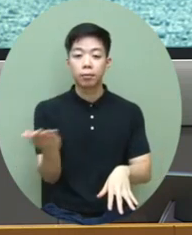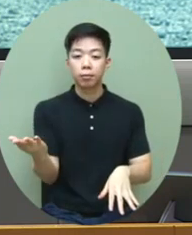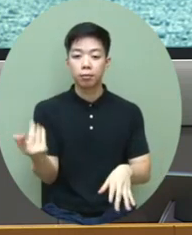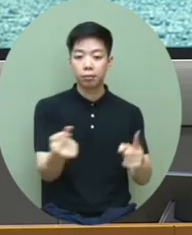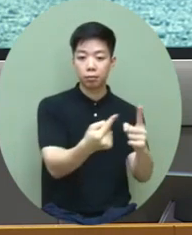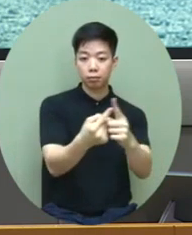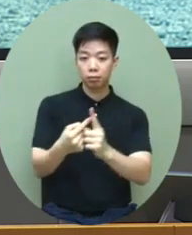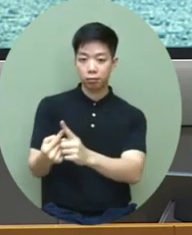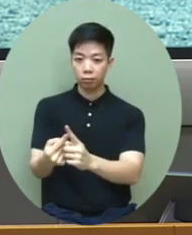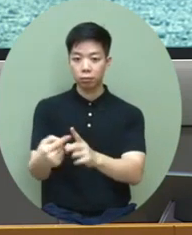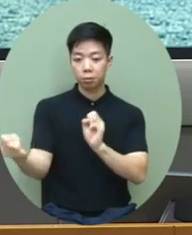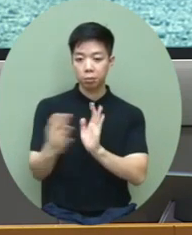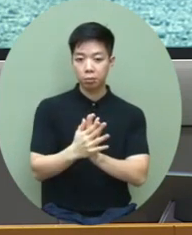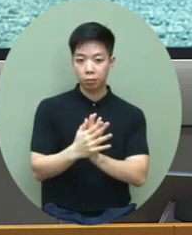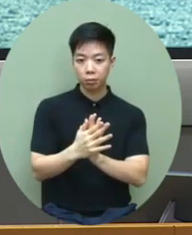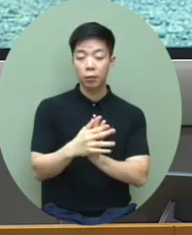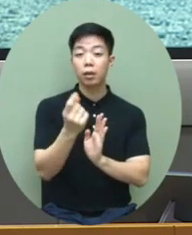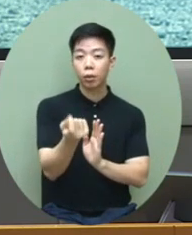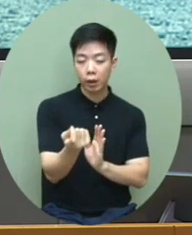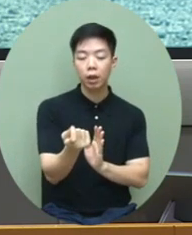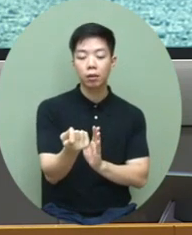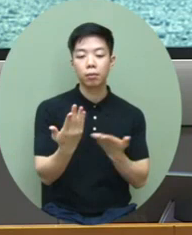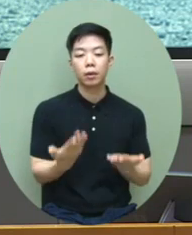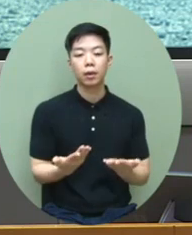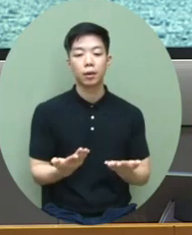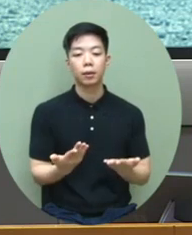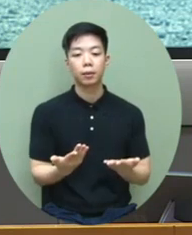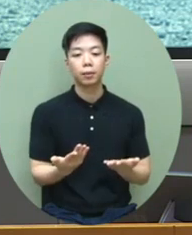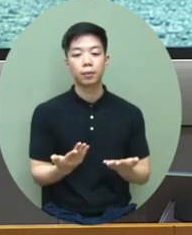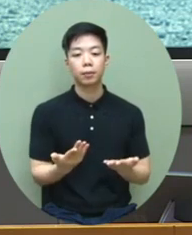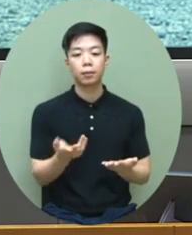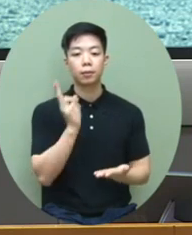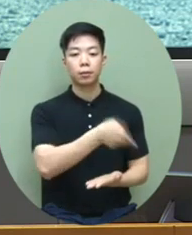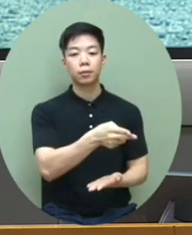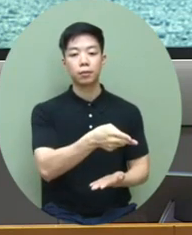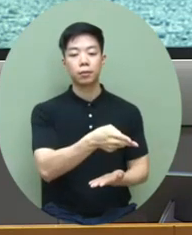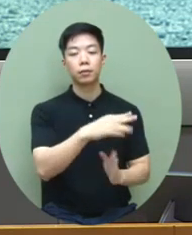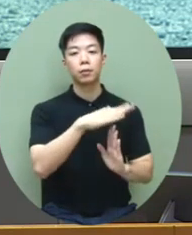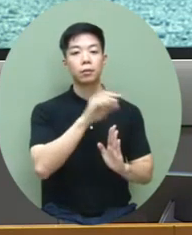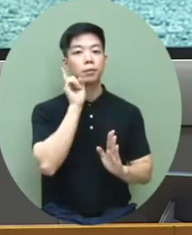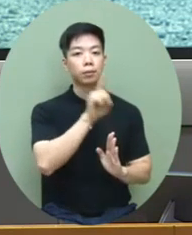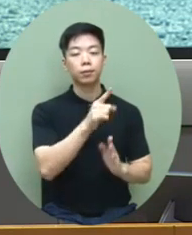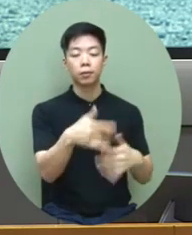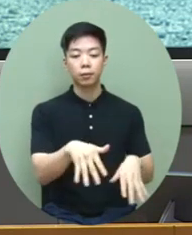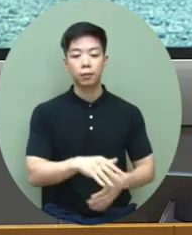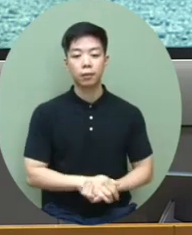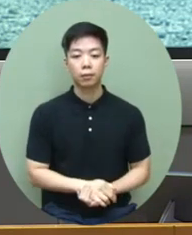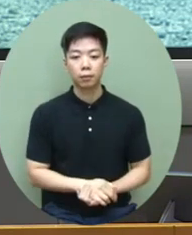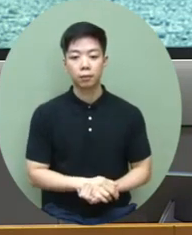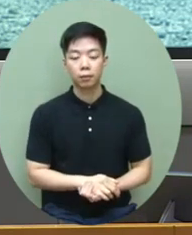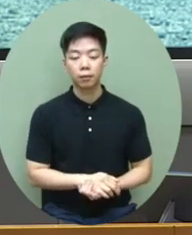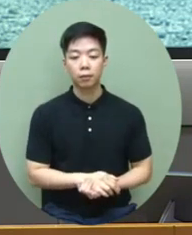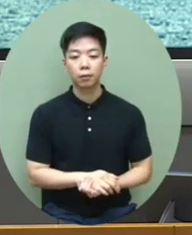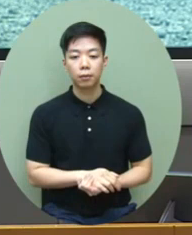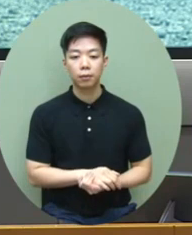係受傳播感染嘅咧，我哋都建議咗佢哋暫時停課一個禮拜啦。 咁至於嗰